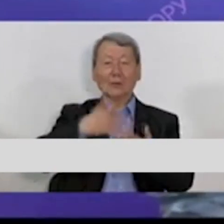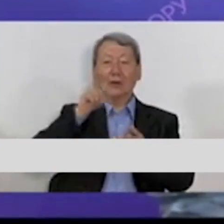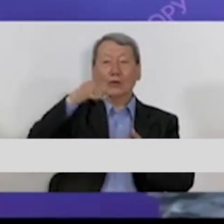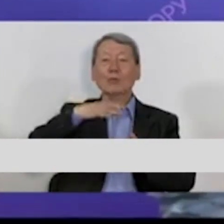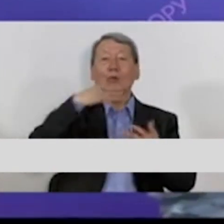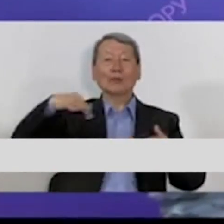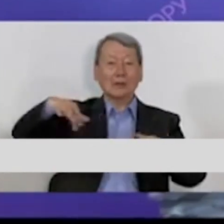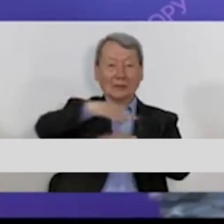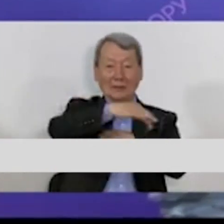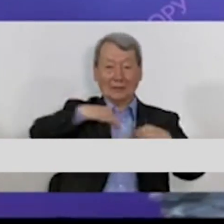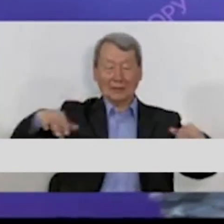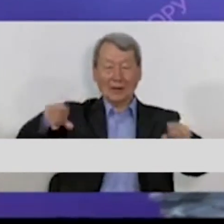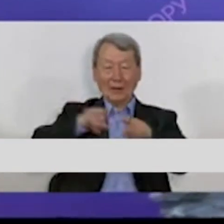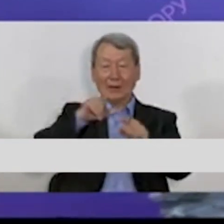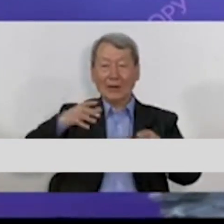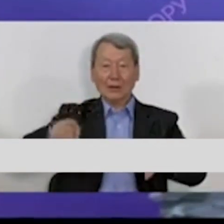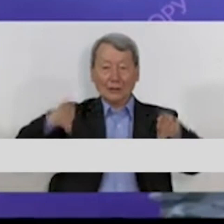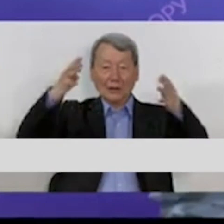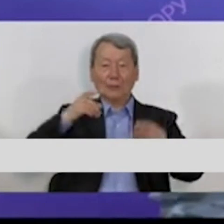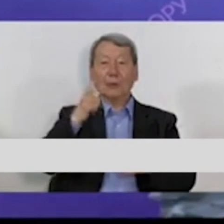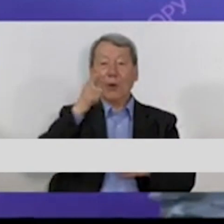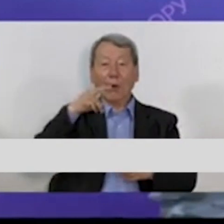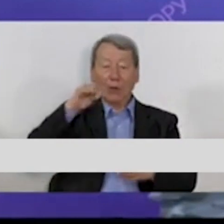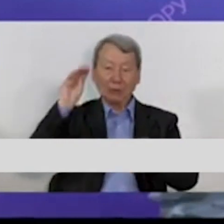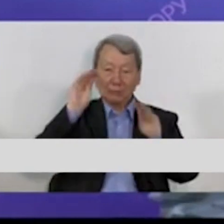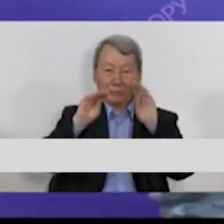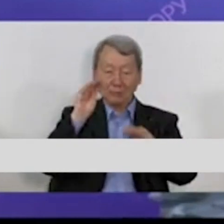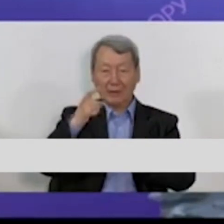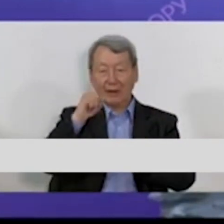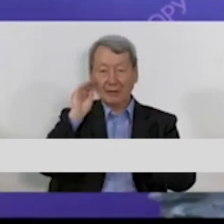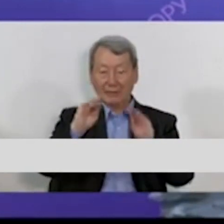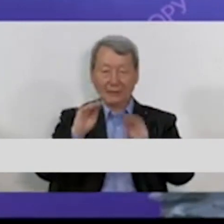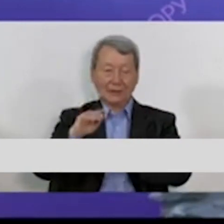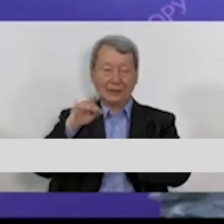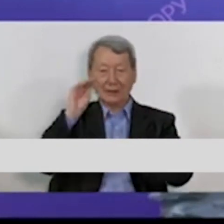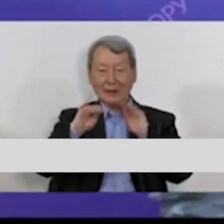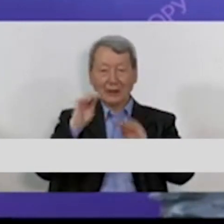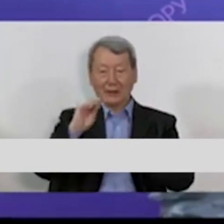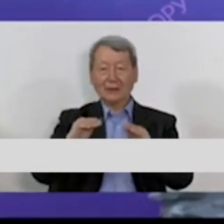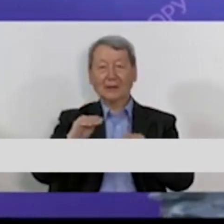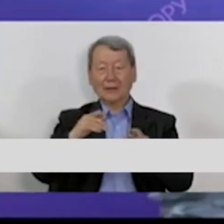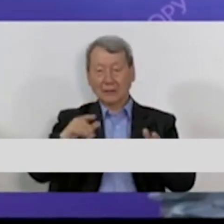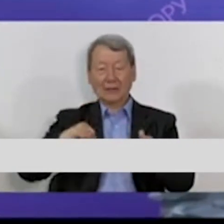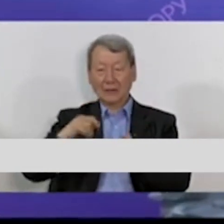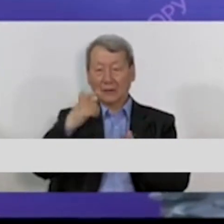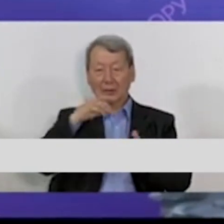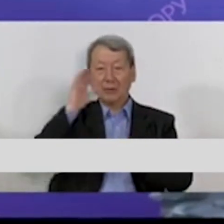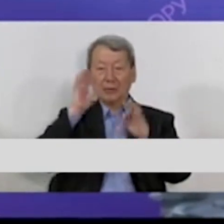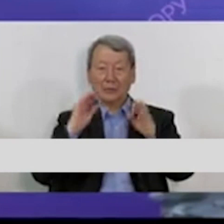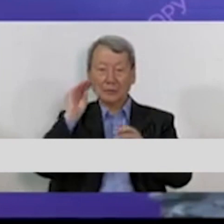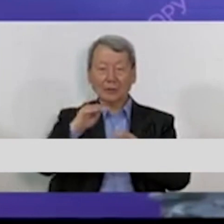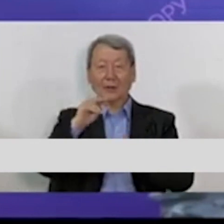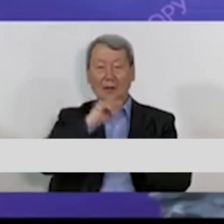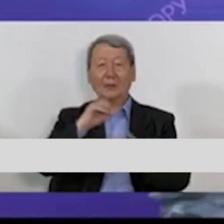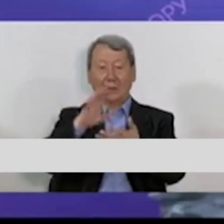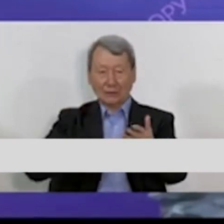баскан жерлерди атайын каражаттар менен хлордун составын атайын санапиттен ченетип эметип алып, өзүнүн проценттери менен